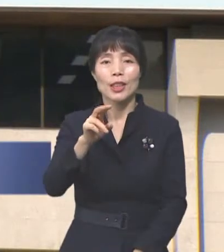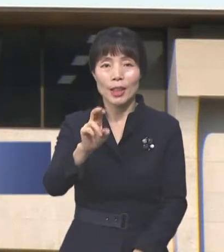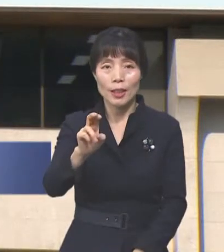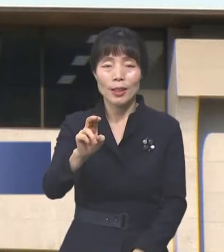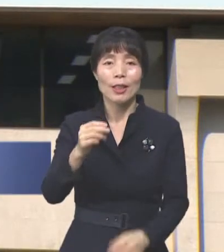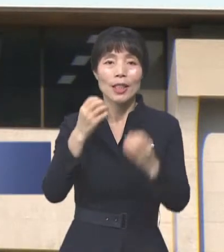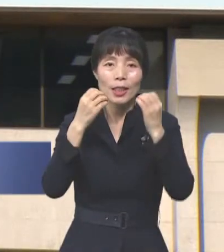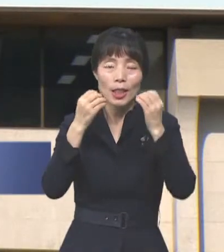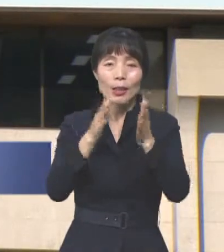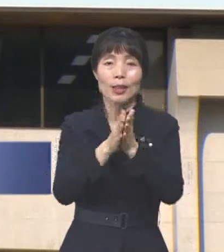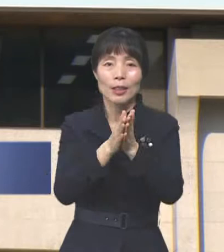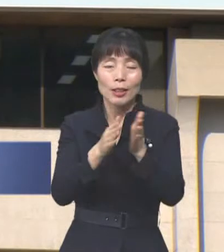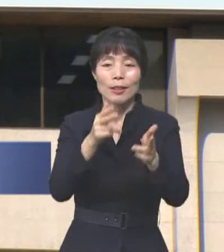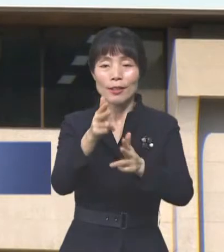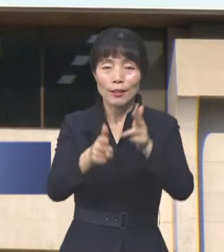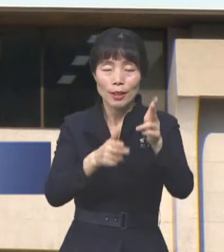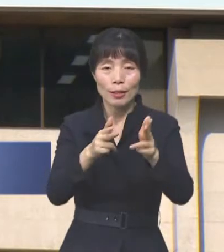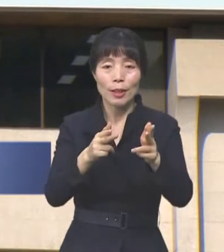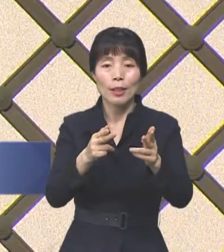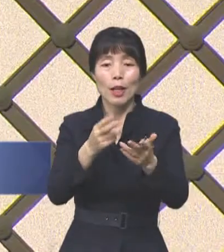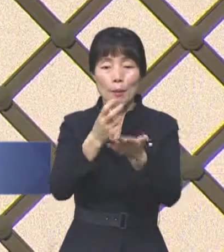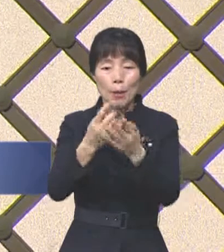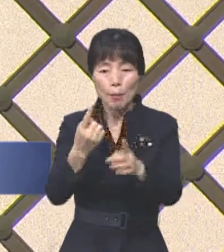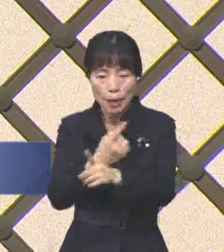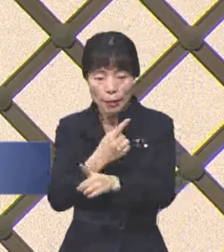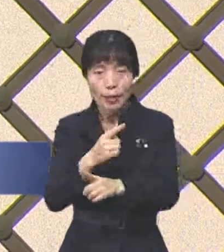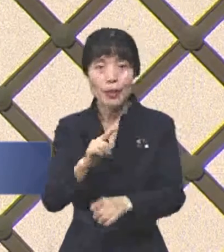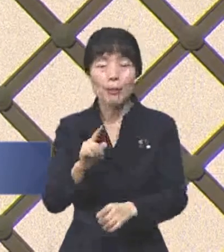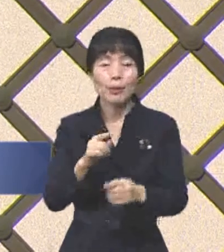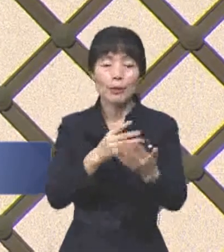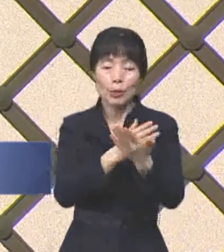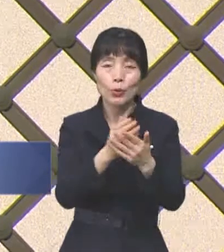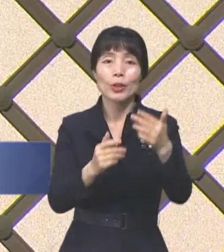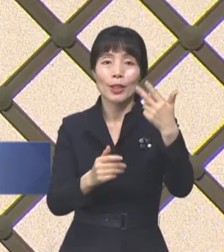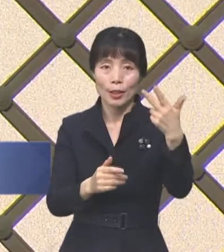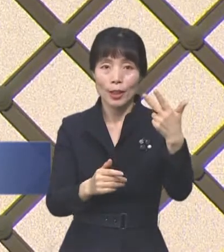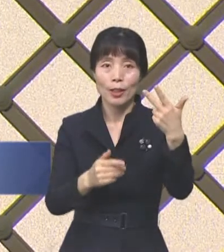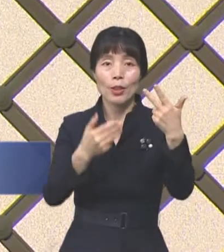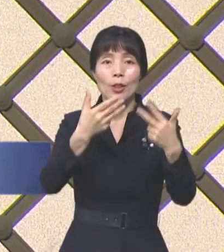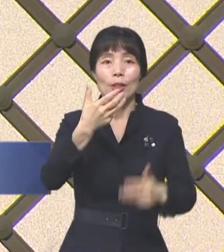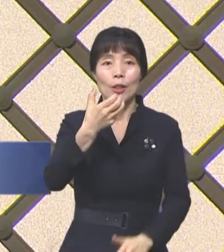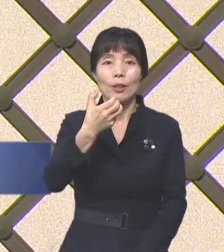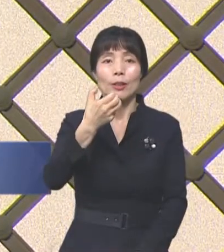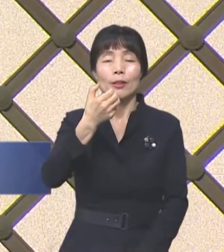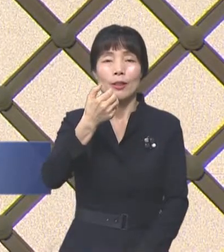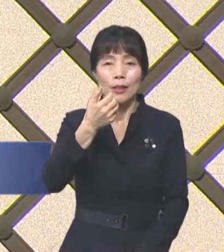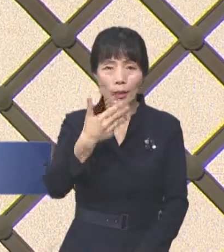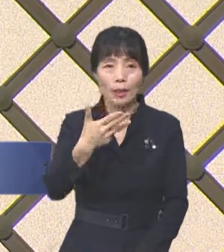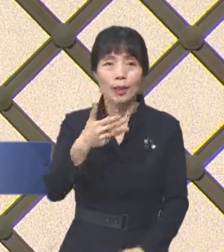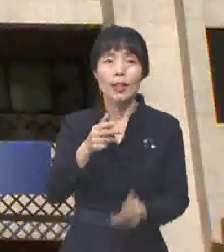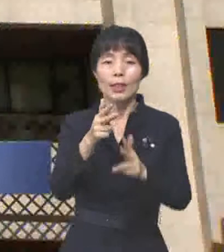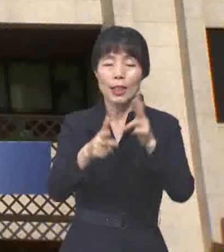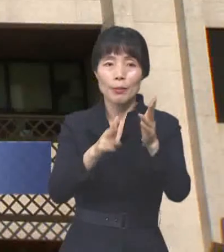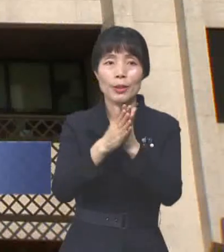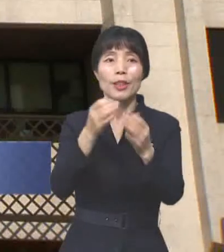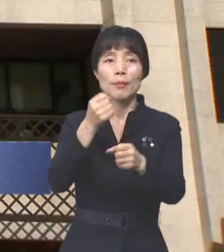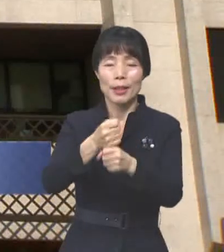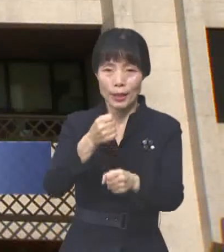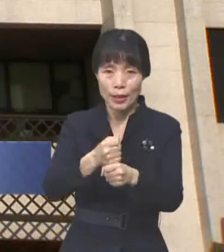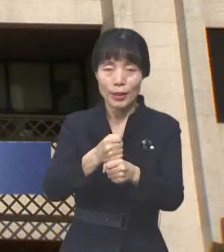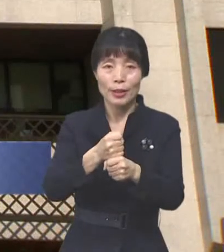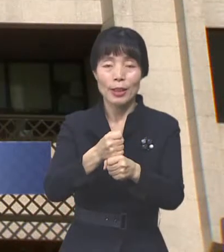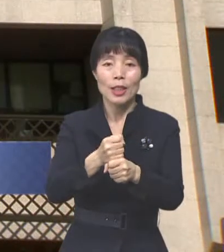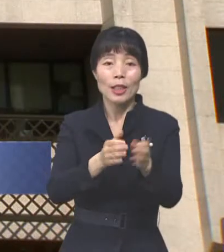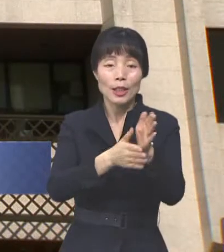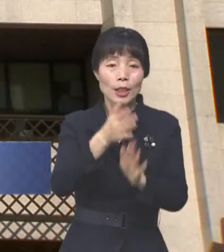2020년 새롭게 시행되는 사업과 달라지는 제도 등 7개 분야 88개 사업을 간추려 책자로 발간해 시